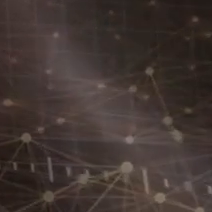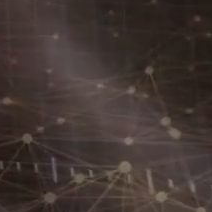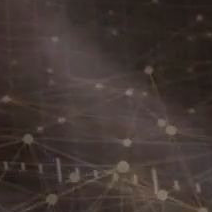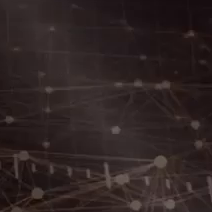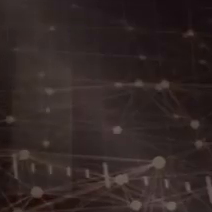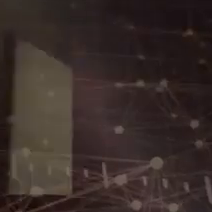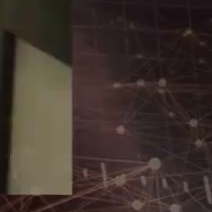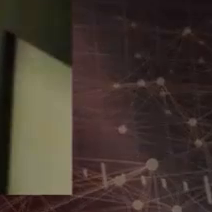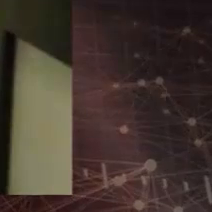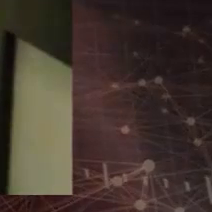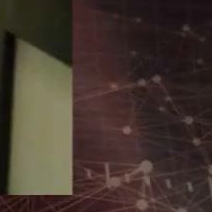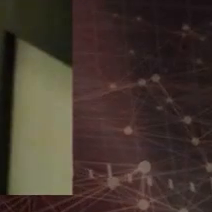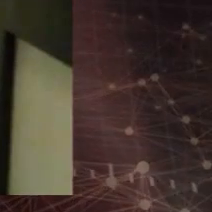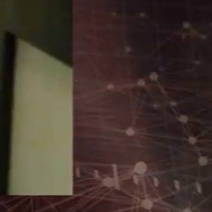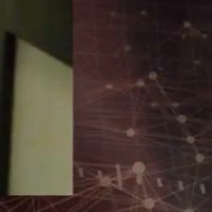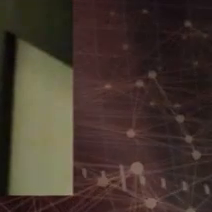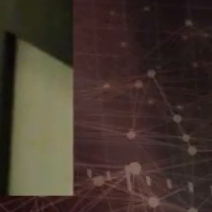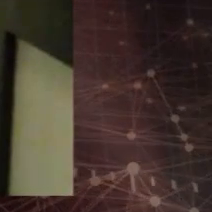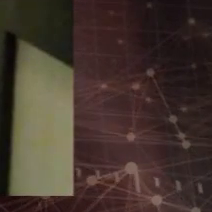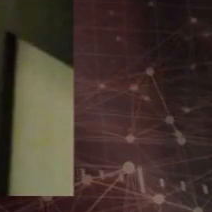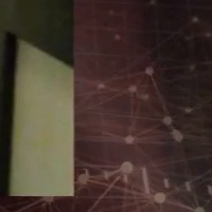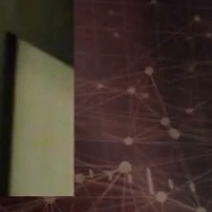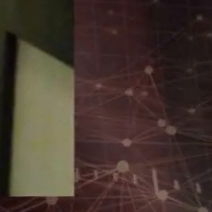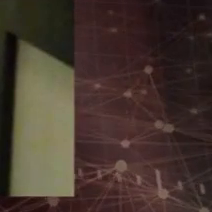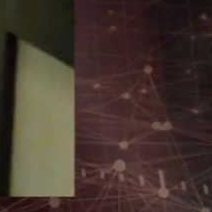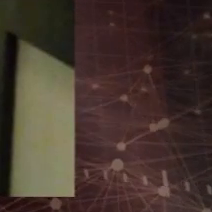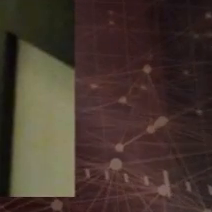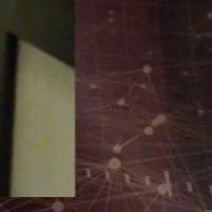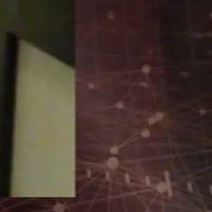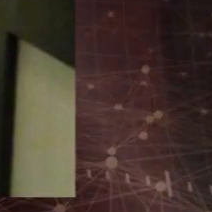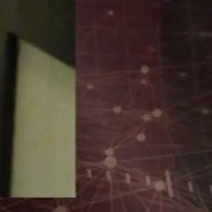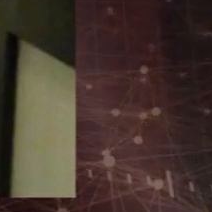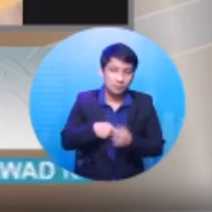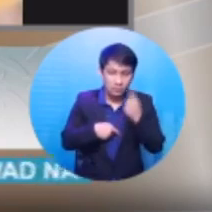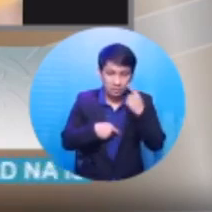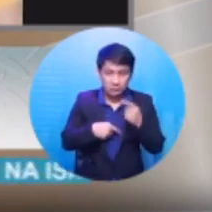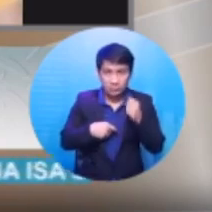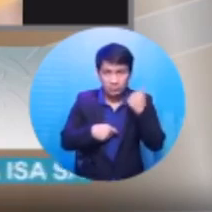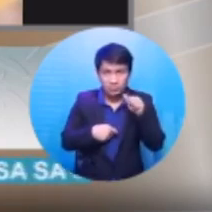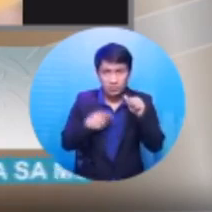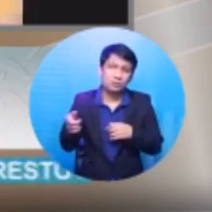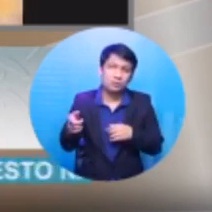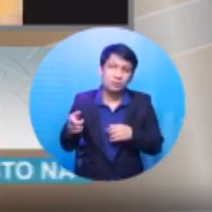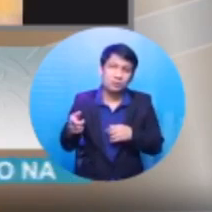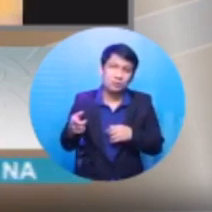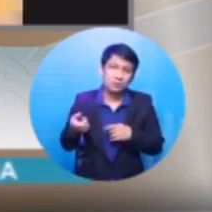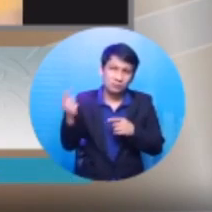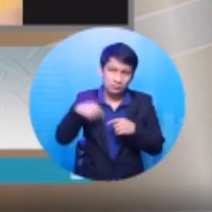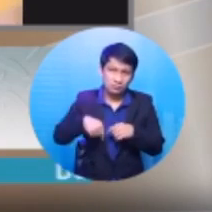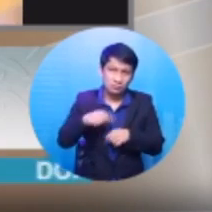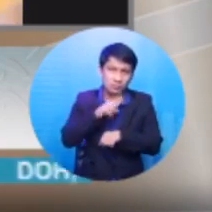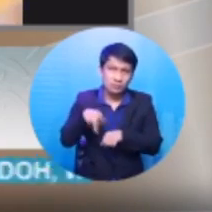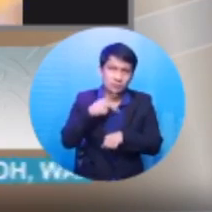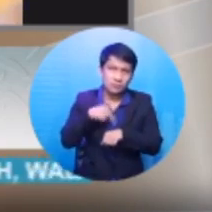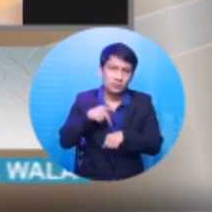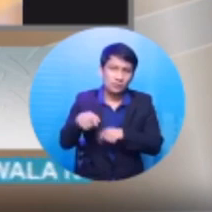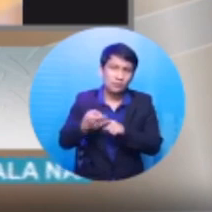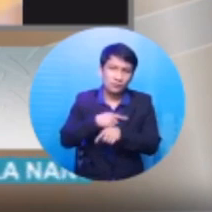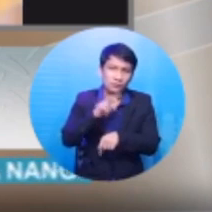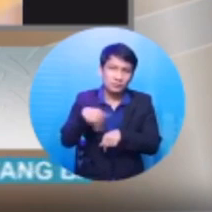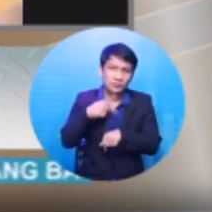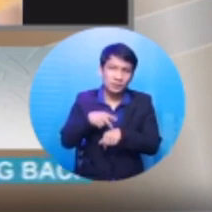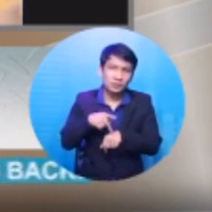ng tita ko kasi yung ginawa niya po sa akin eh. Masakit po para sa kanila yun. Okay, sino yung babae? Sino taga dito din po sa Pilipinas,